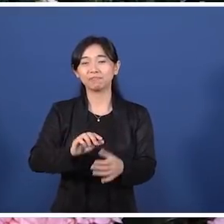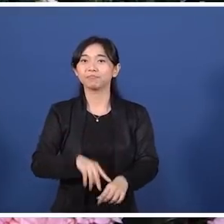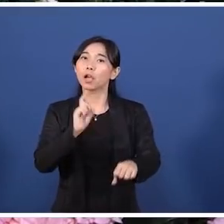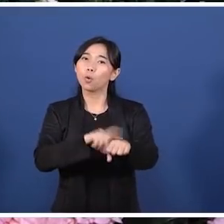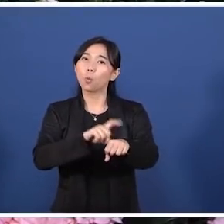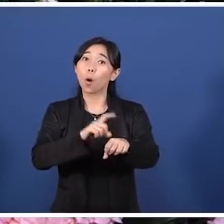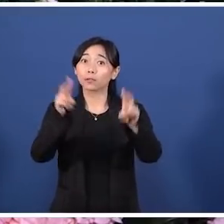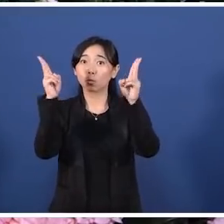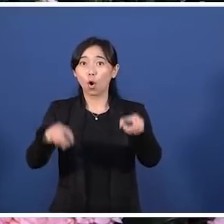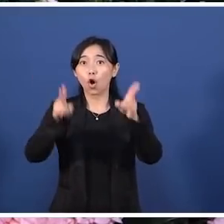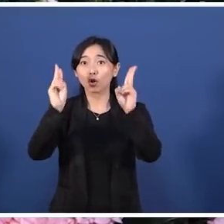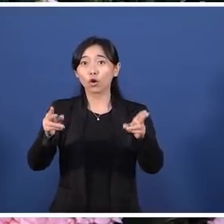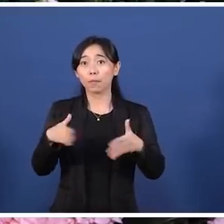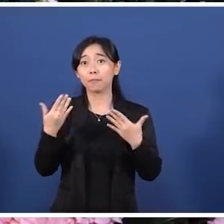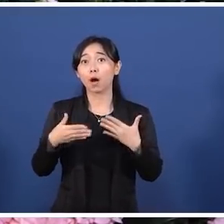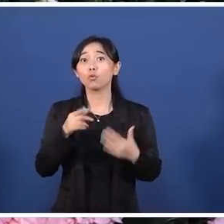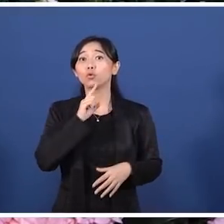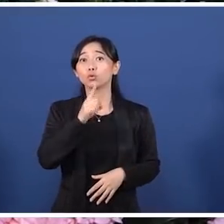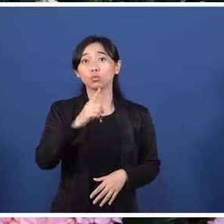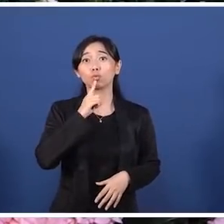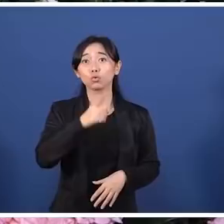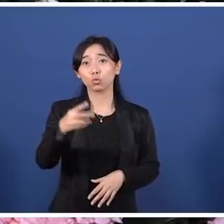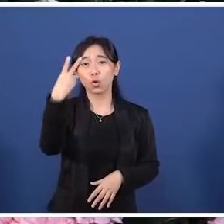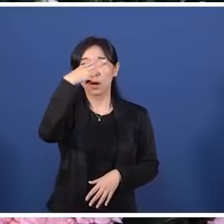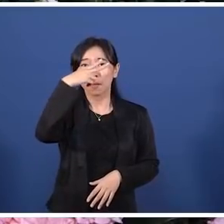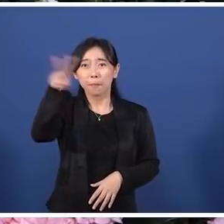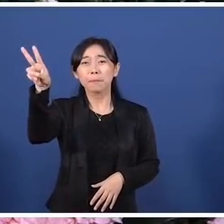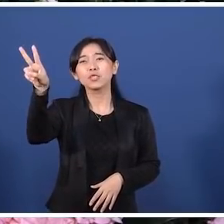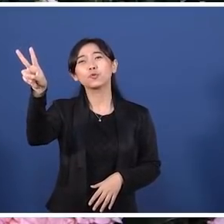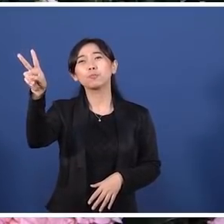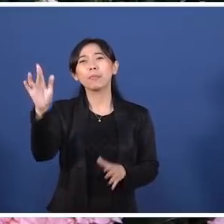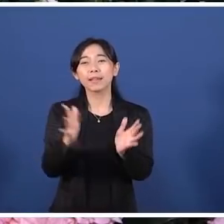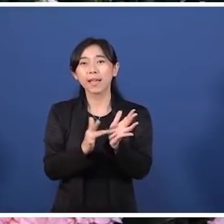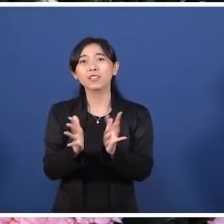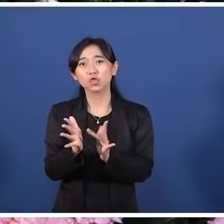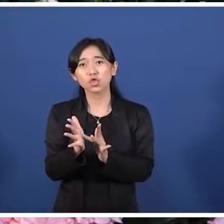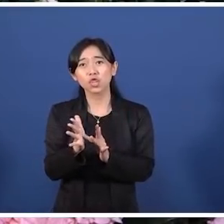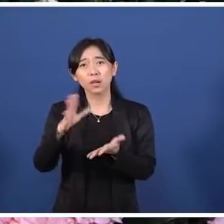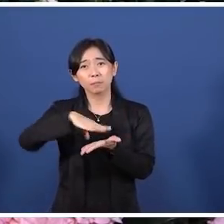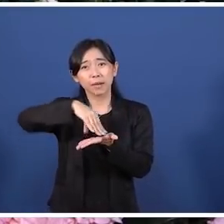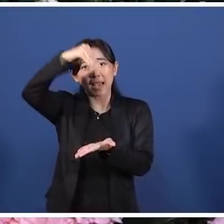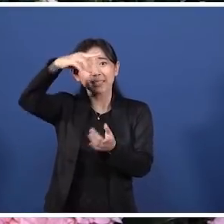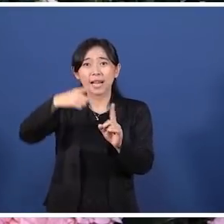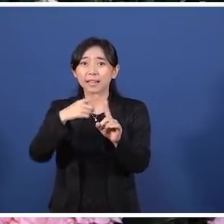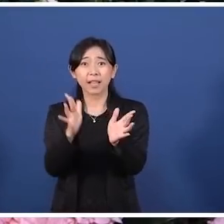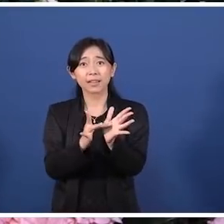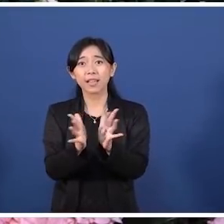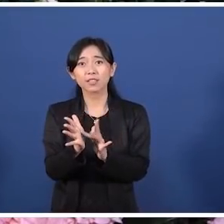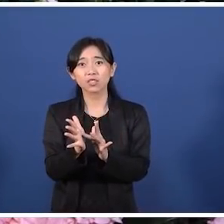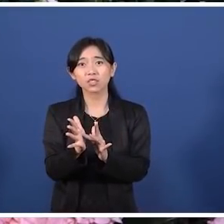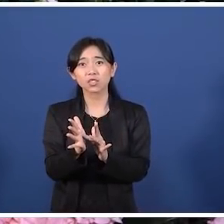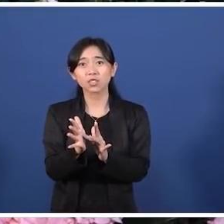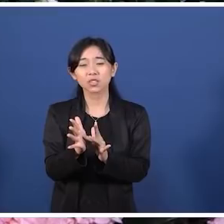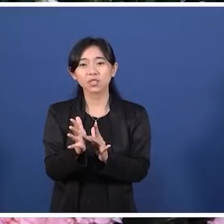ketika orang-orang mau betul-betul menemui Kristus, belajar kepada Kristus, mencoba memahami mengapa